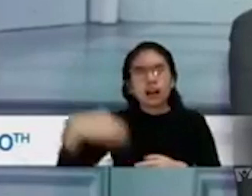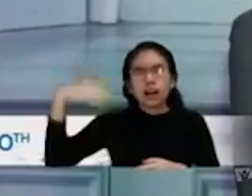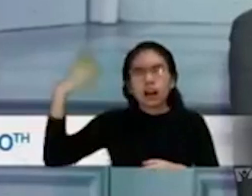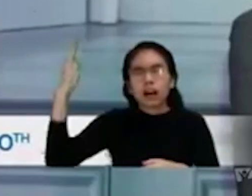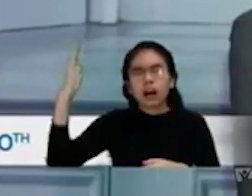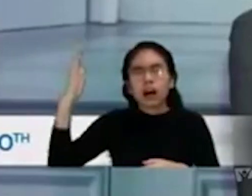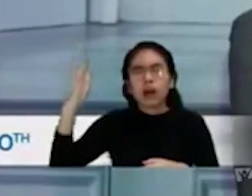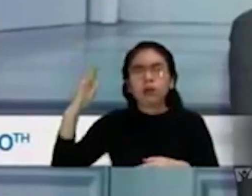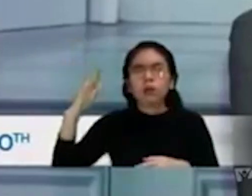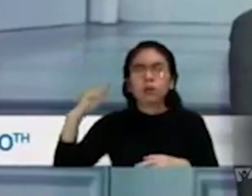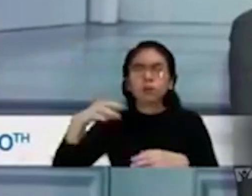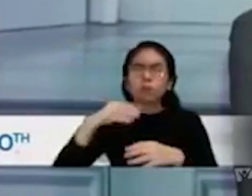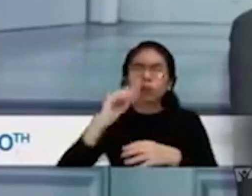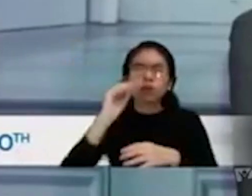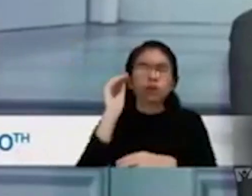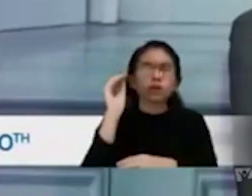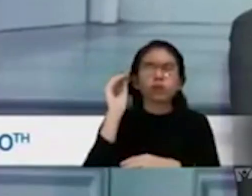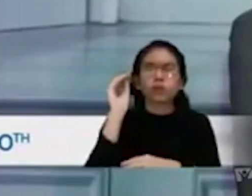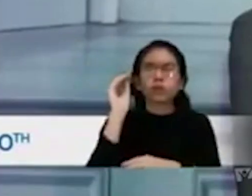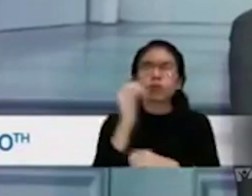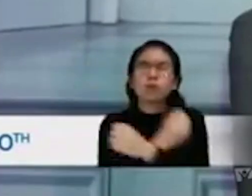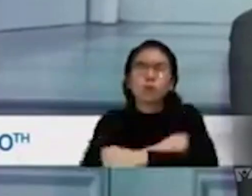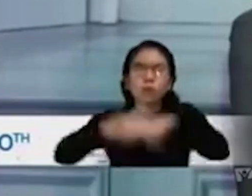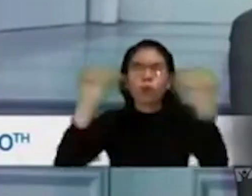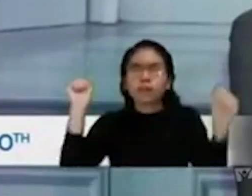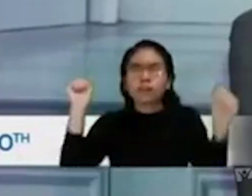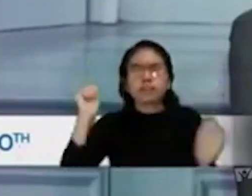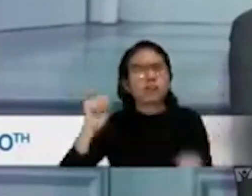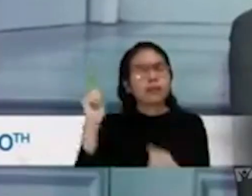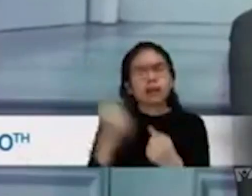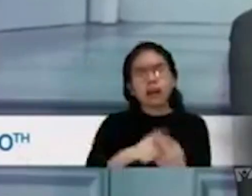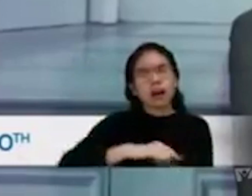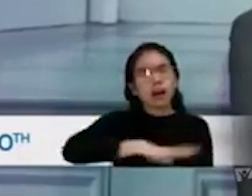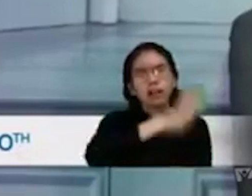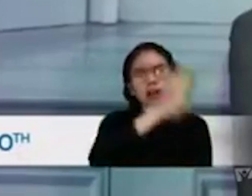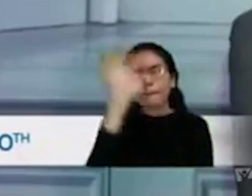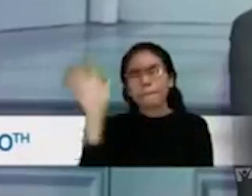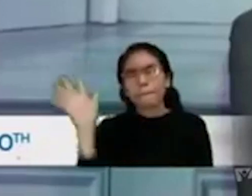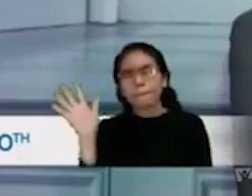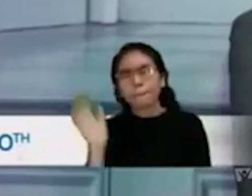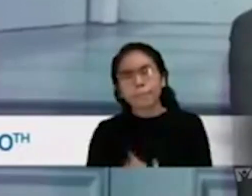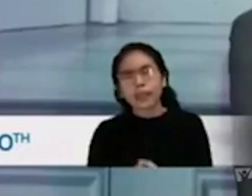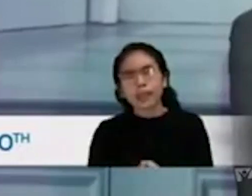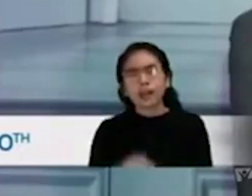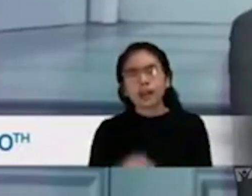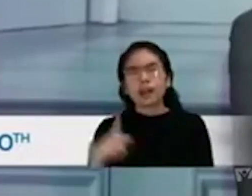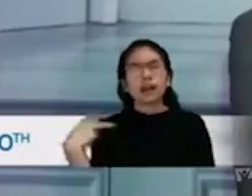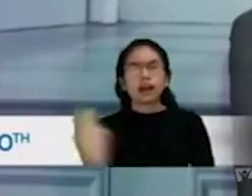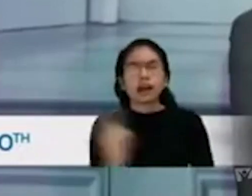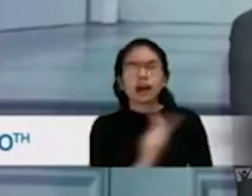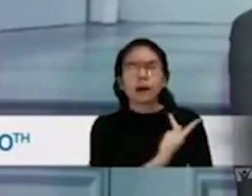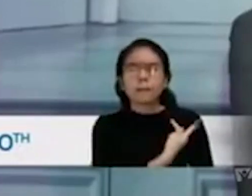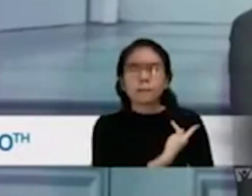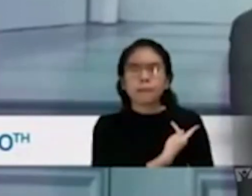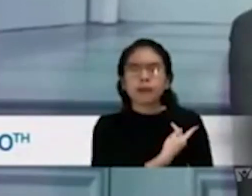dan seluruh isinya, Tuhan yang kekal dan suci, kami, makhluk ciptaan-Mu,